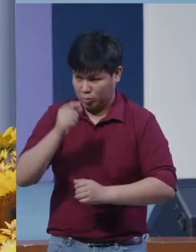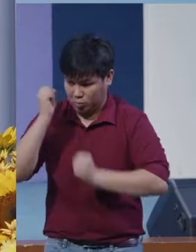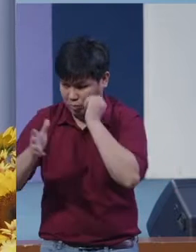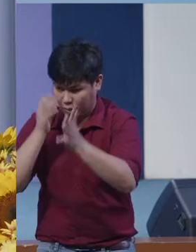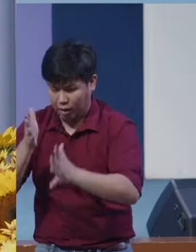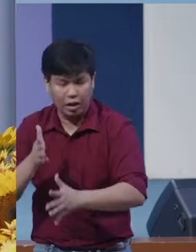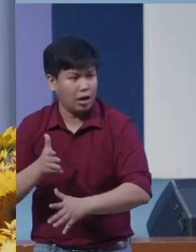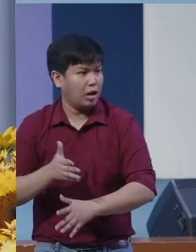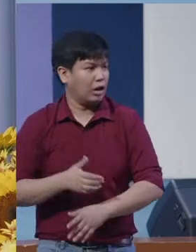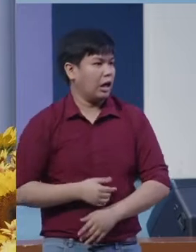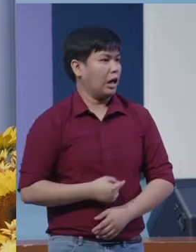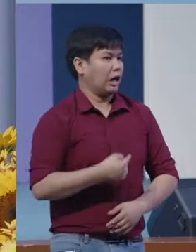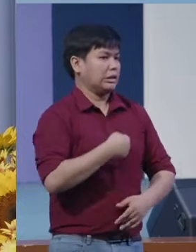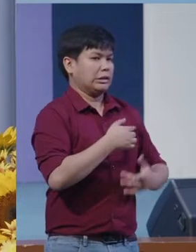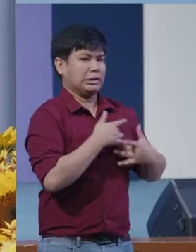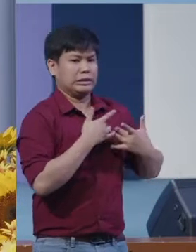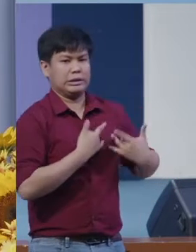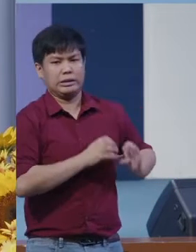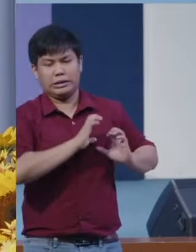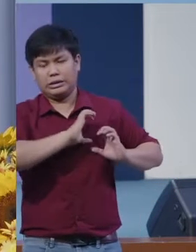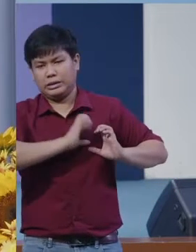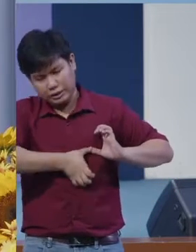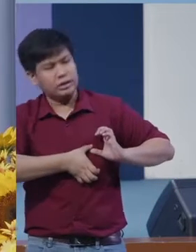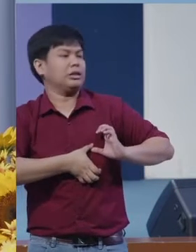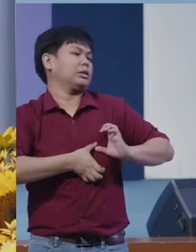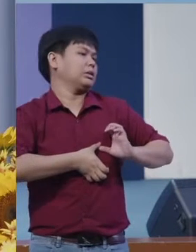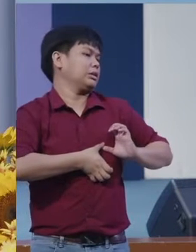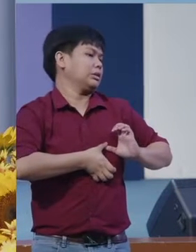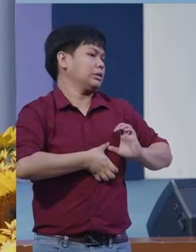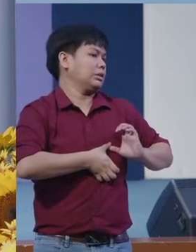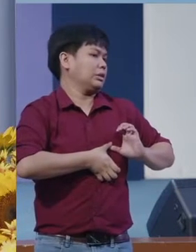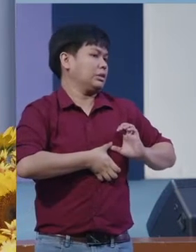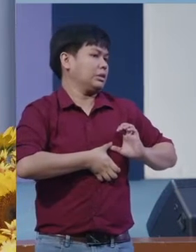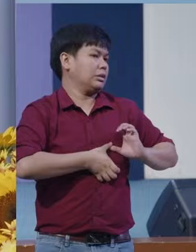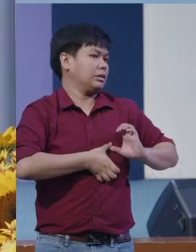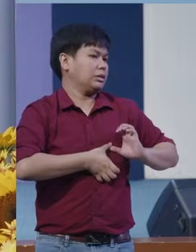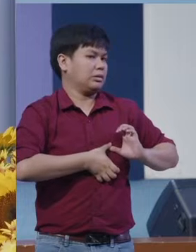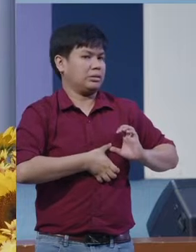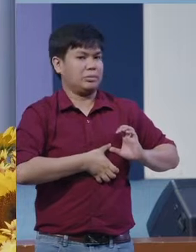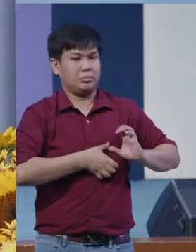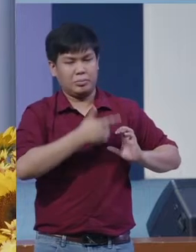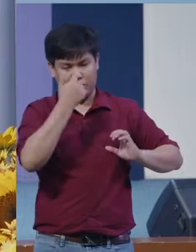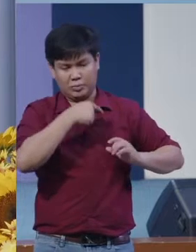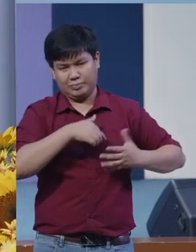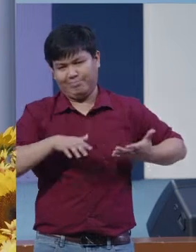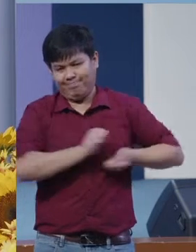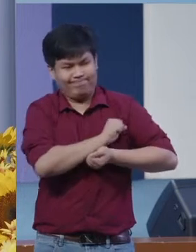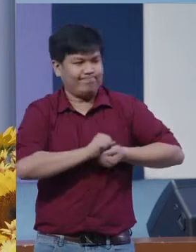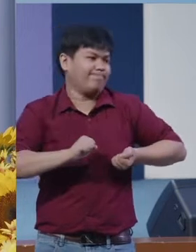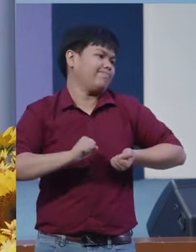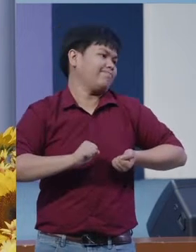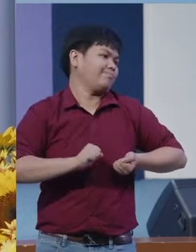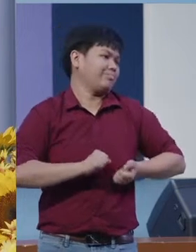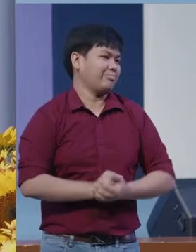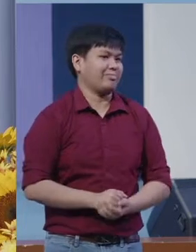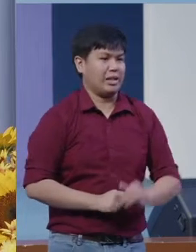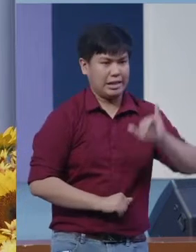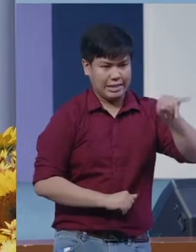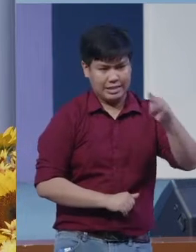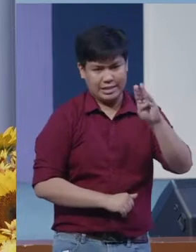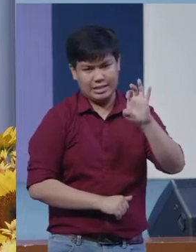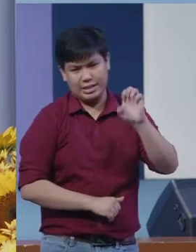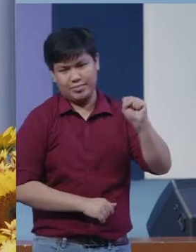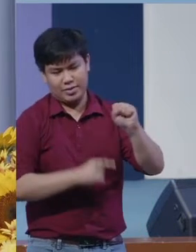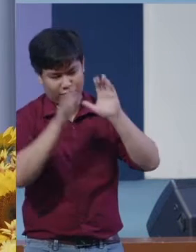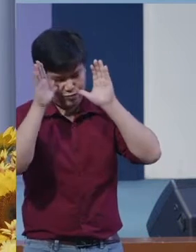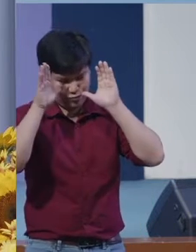Ang paninirang puri sa isa't isa, yun po ang subject ng James chapter 4 verse 11.